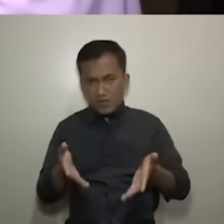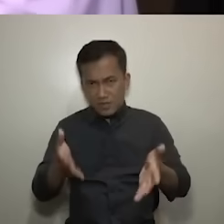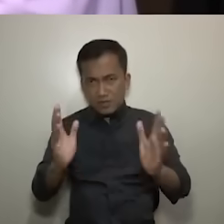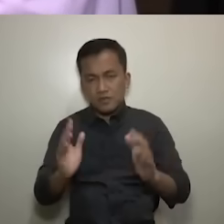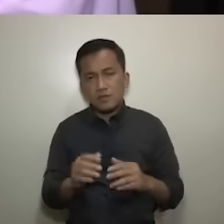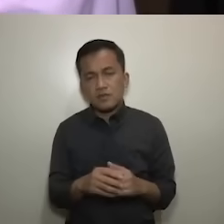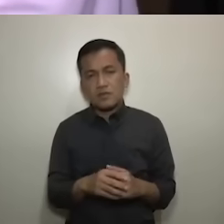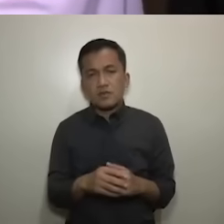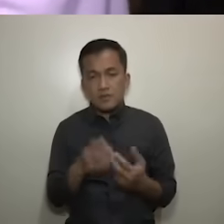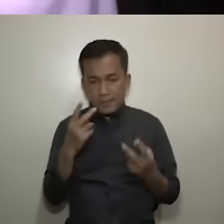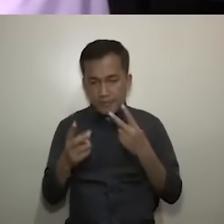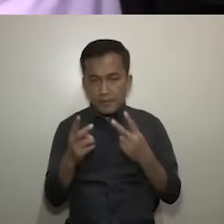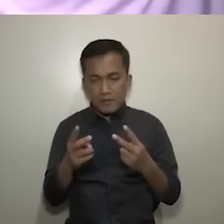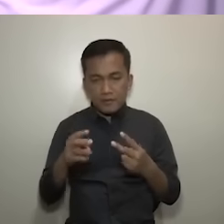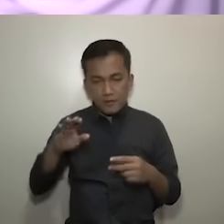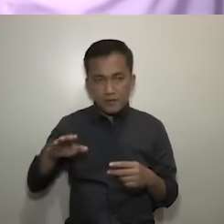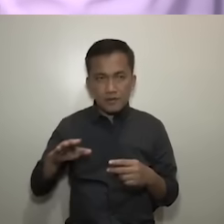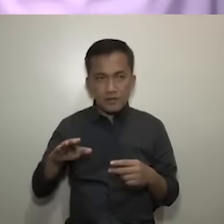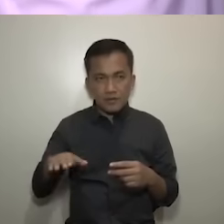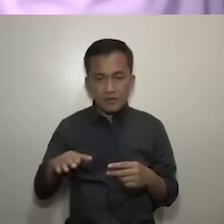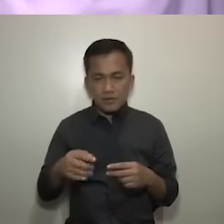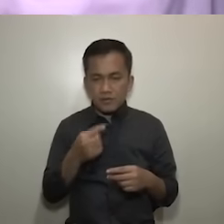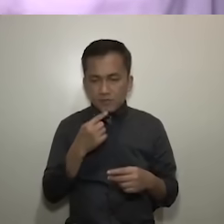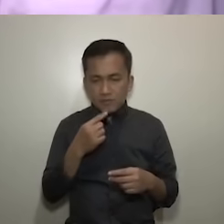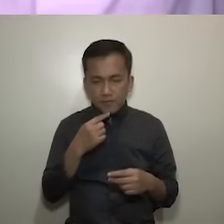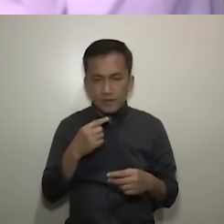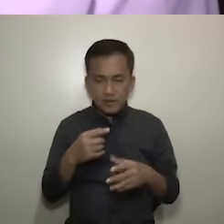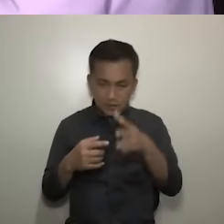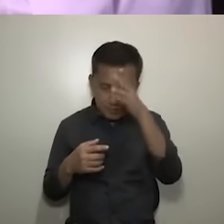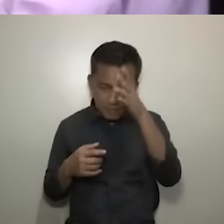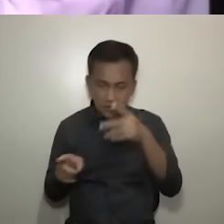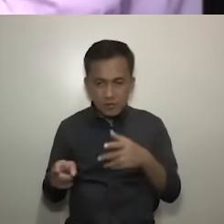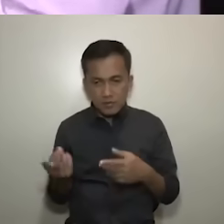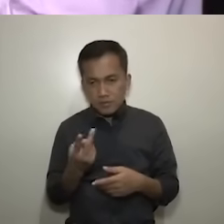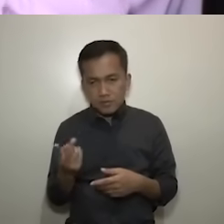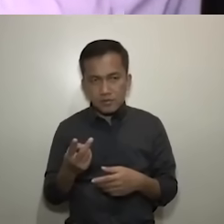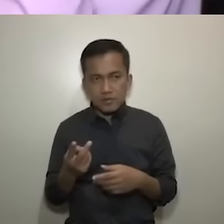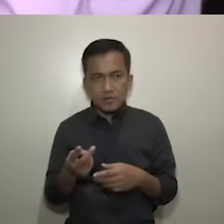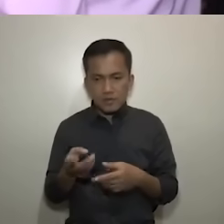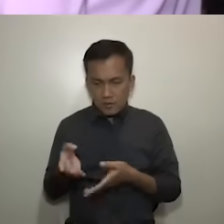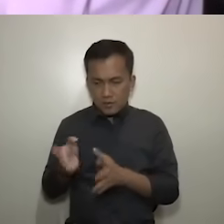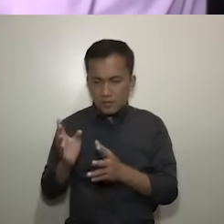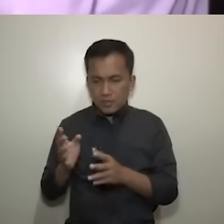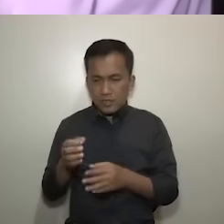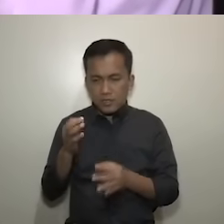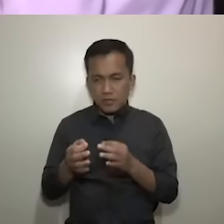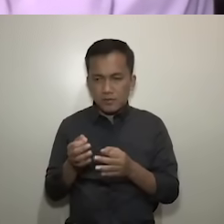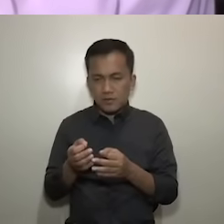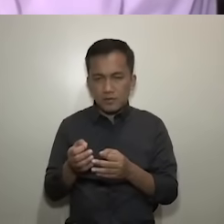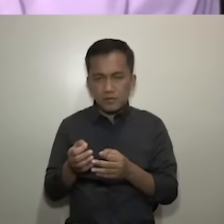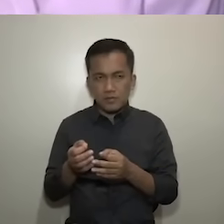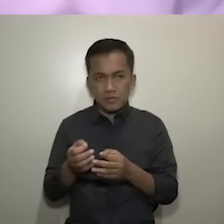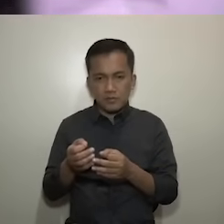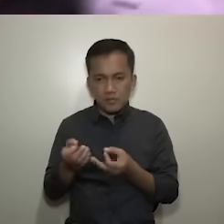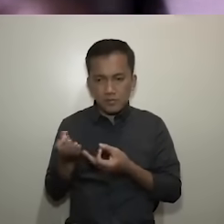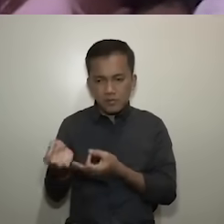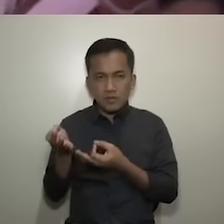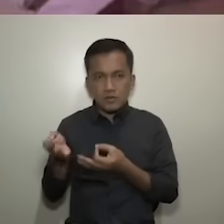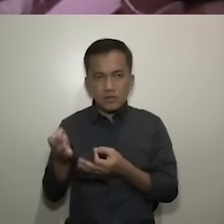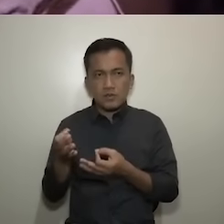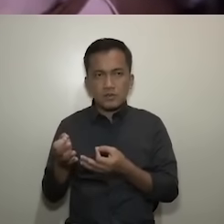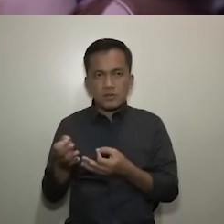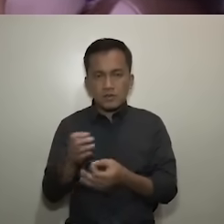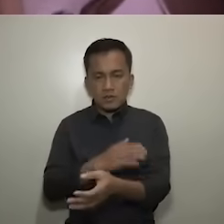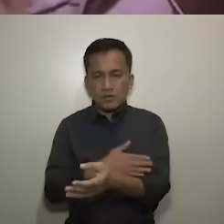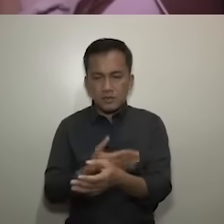siya na makita yung bata. Kita mo, miss na miss ng bata yung papayagan ko lang po siya kung magsusustento siya sa anak ko. Diba, pinutol mo lang kasi yung